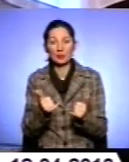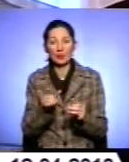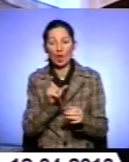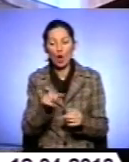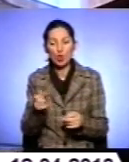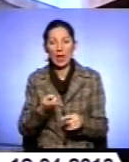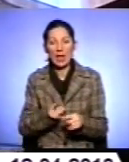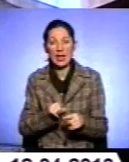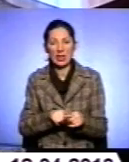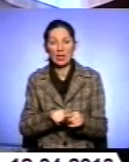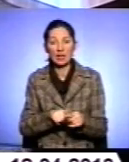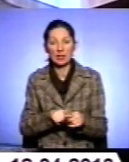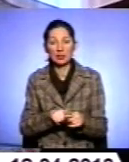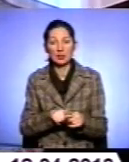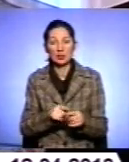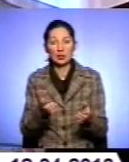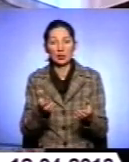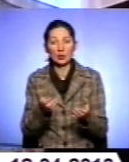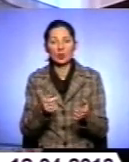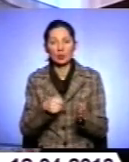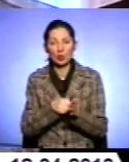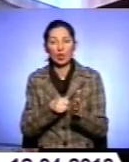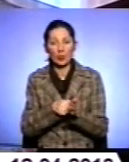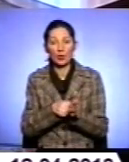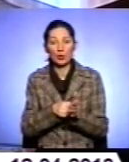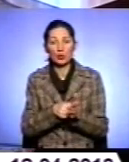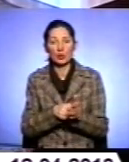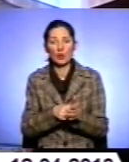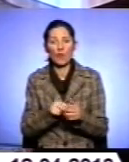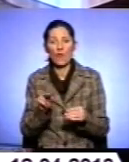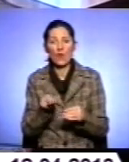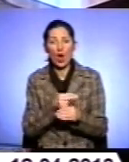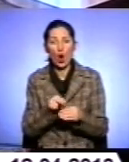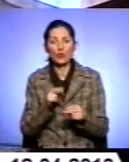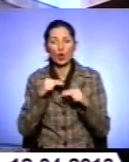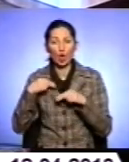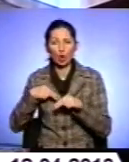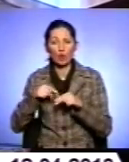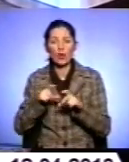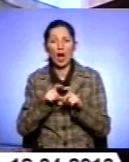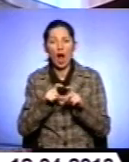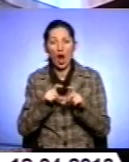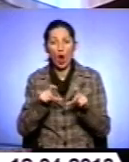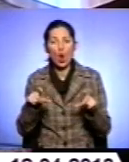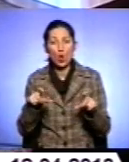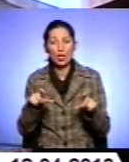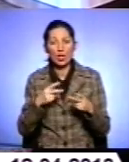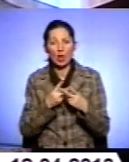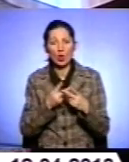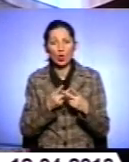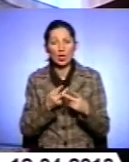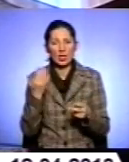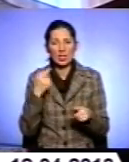людей, яких отримують в виховно-трудових колоніях. Раніше це не було, тому що ми раніше